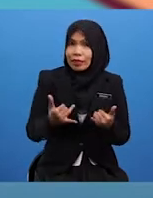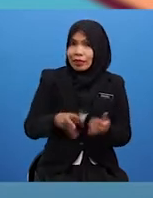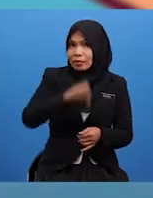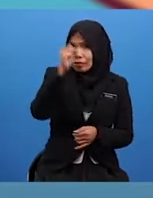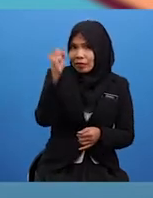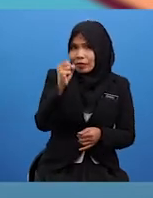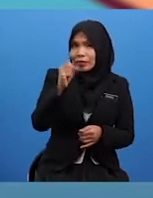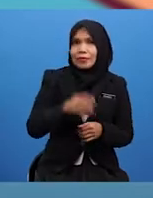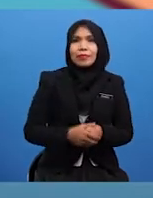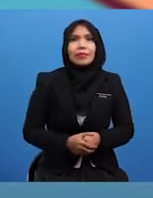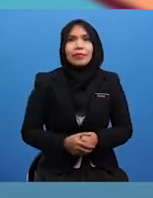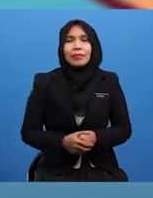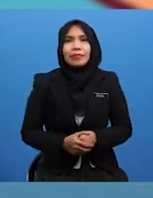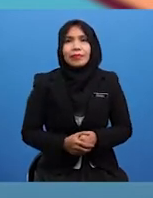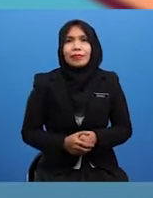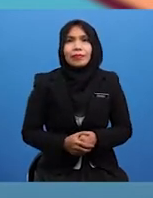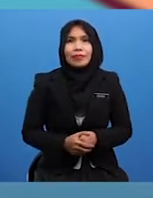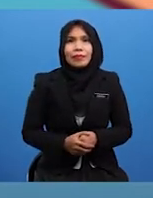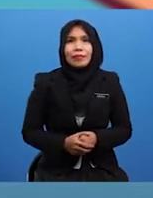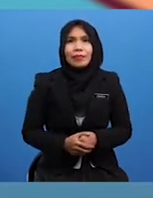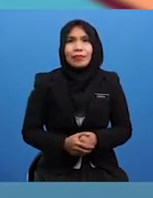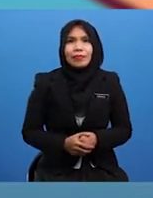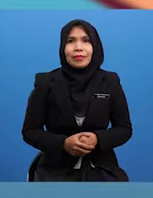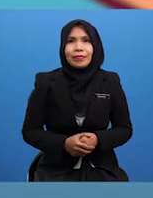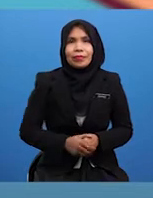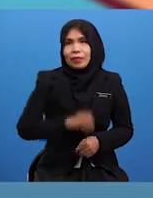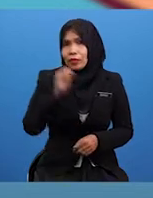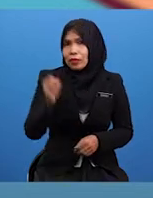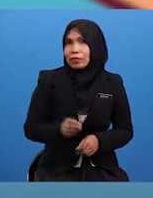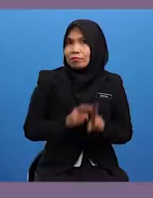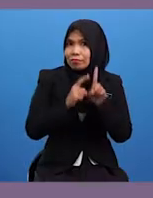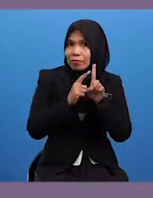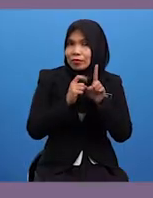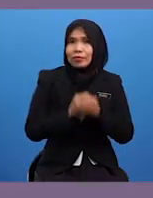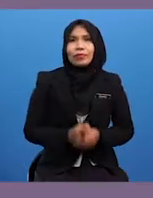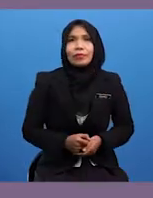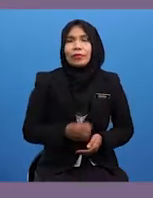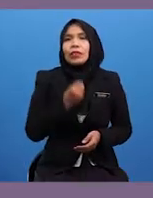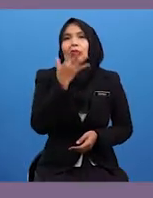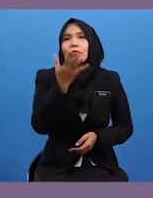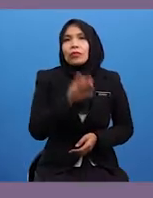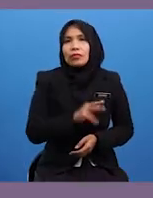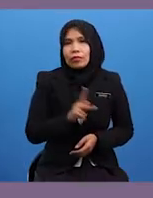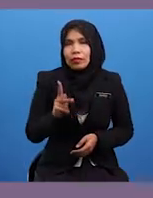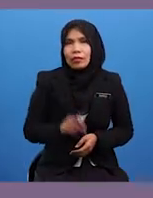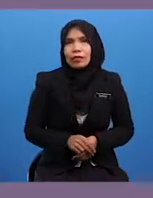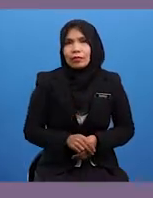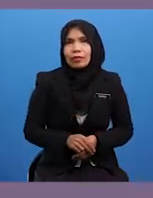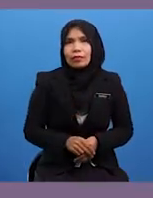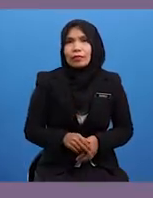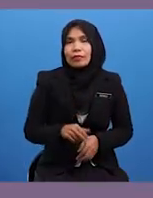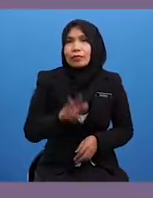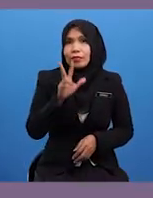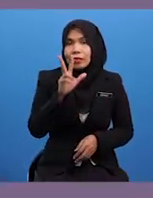Adakah kamu telah bersedia? Soalan pertama. Sebutkan sekurang-kurangnya